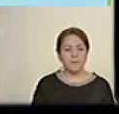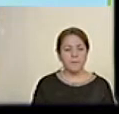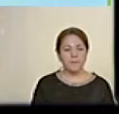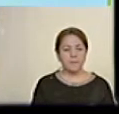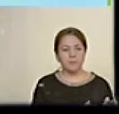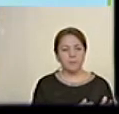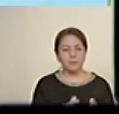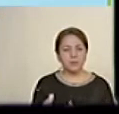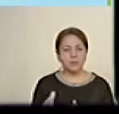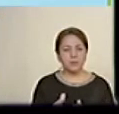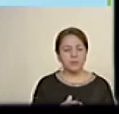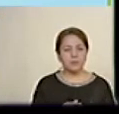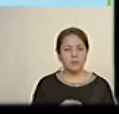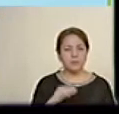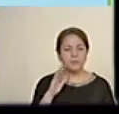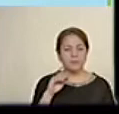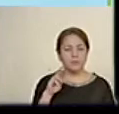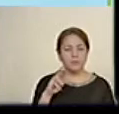приготовить впрок.